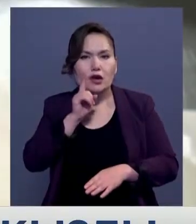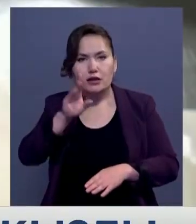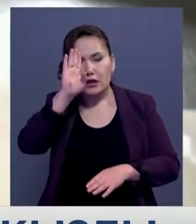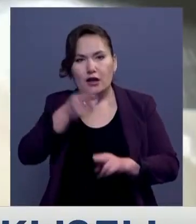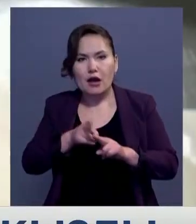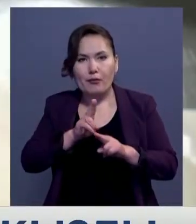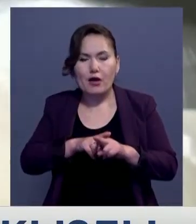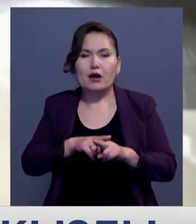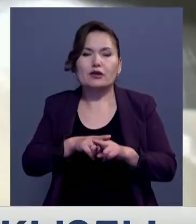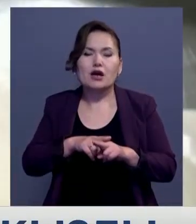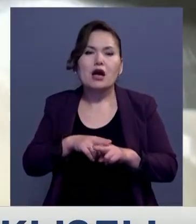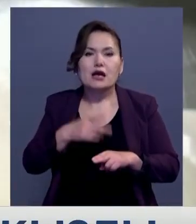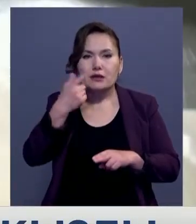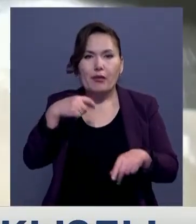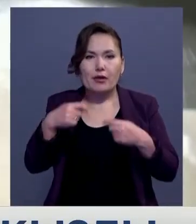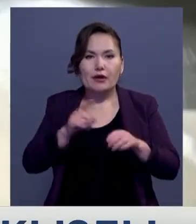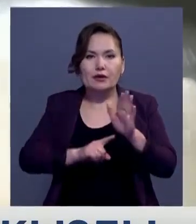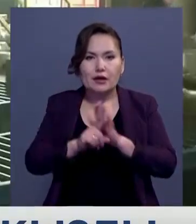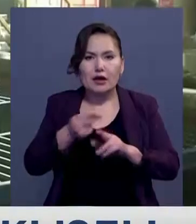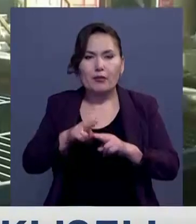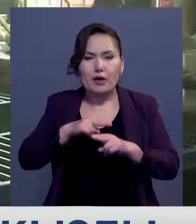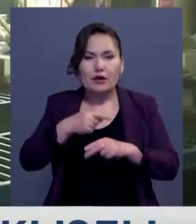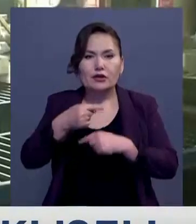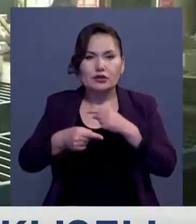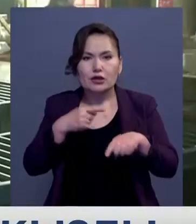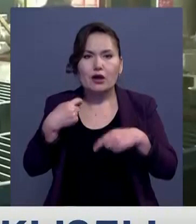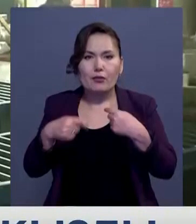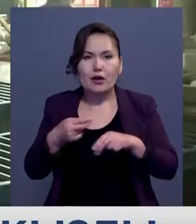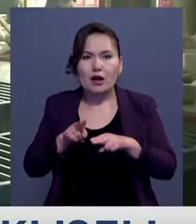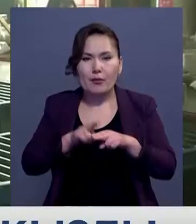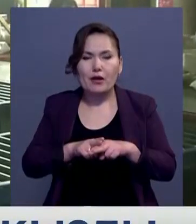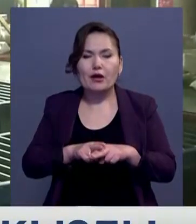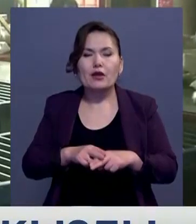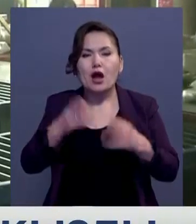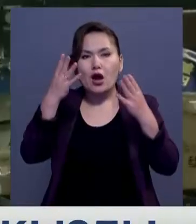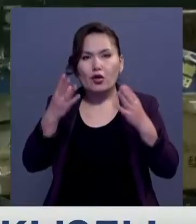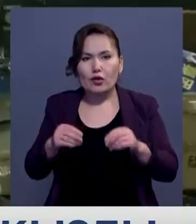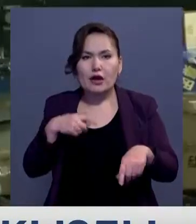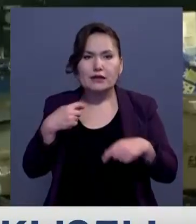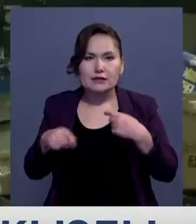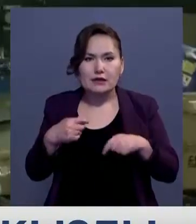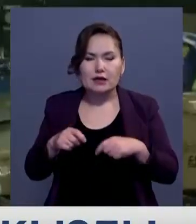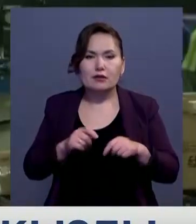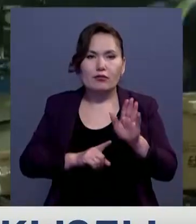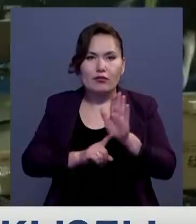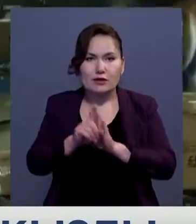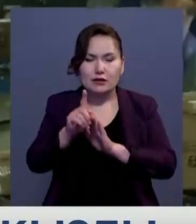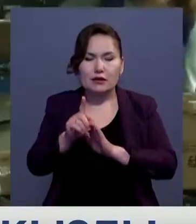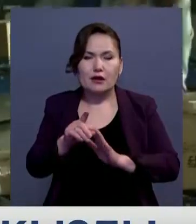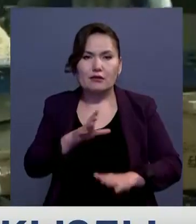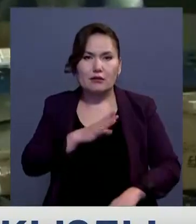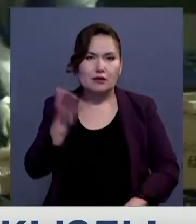сауда жасаумен аулаған. Көп ұзамай олар дүрске айналып, онлайн сауда желілері осы күні жаппай сатылым ұйымдастыруды шешті.